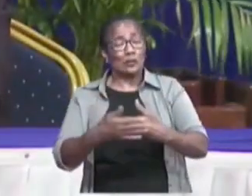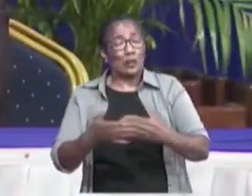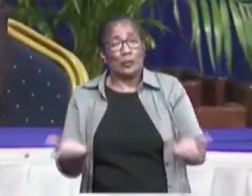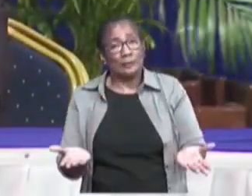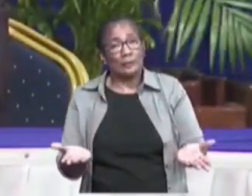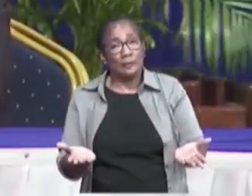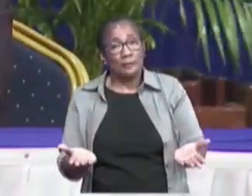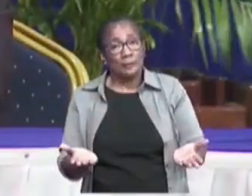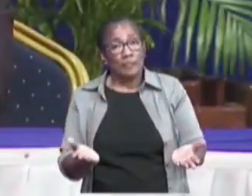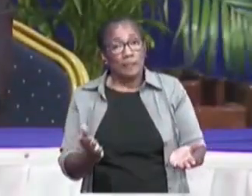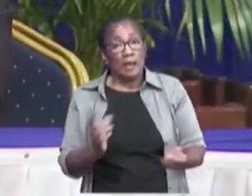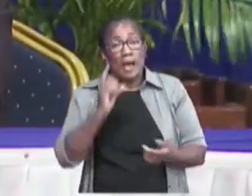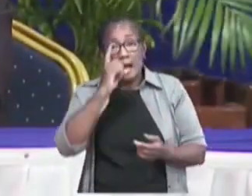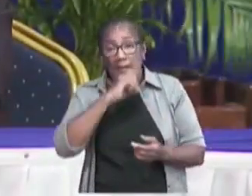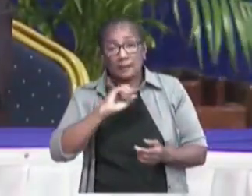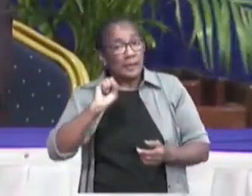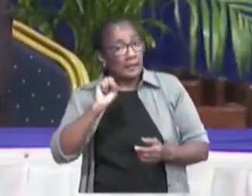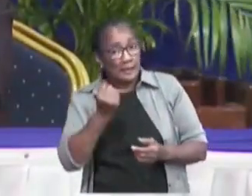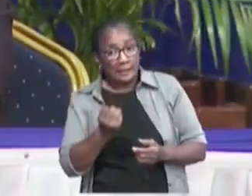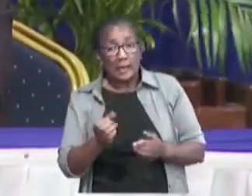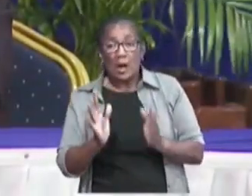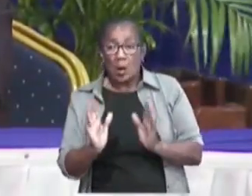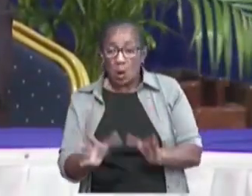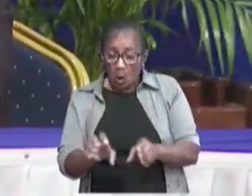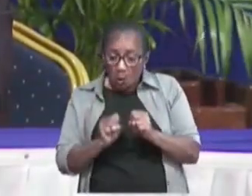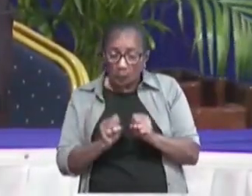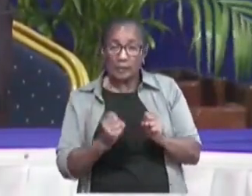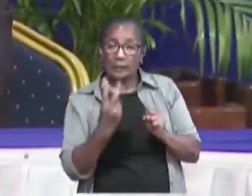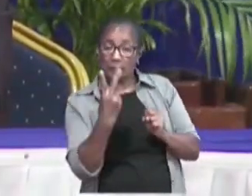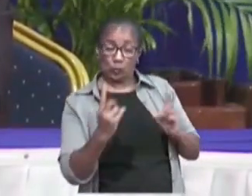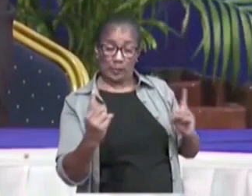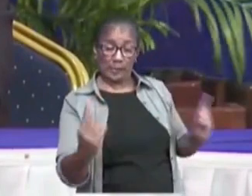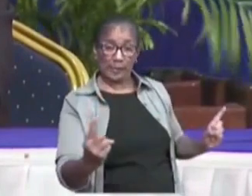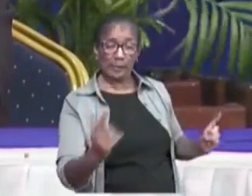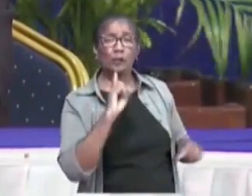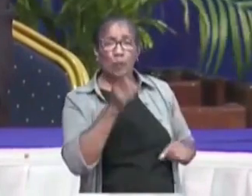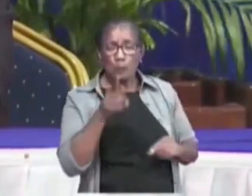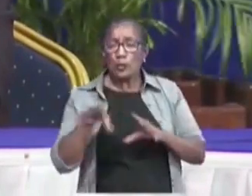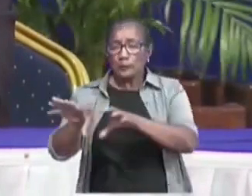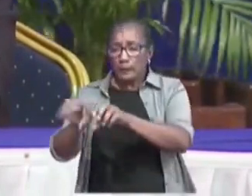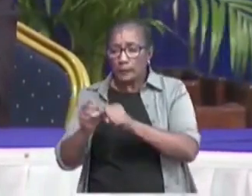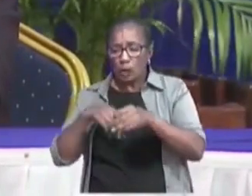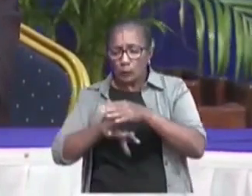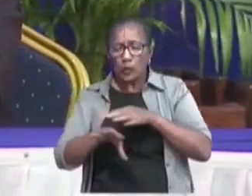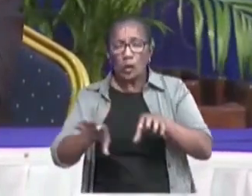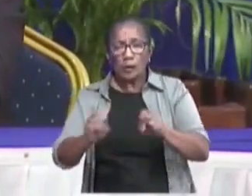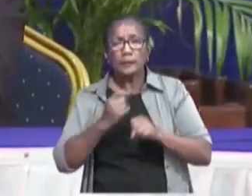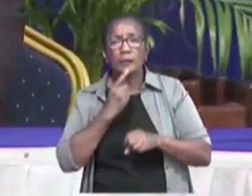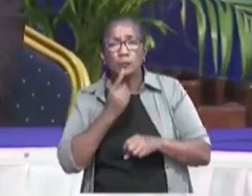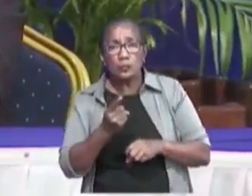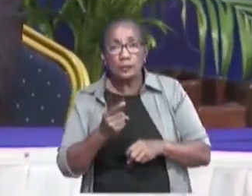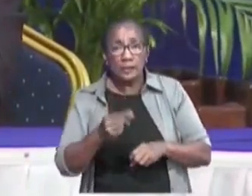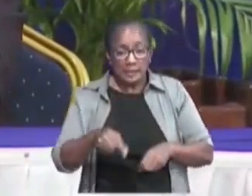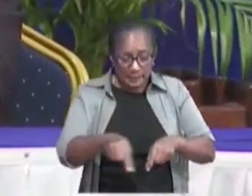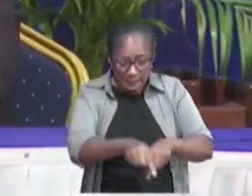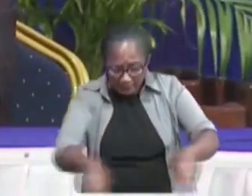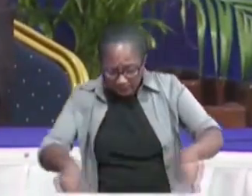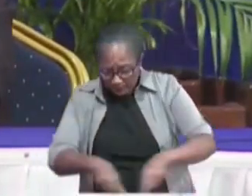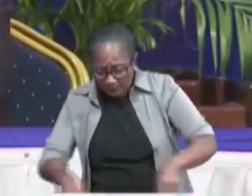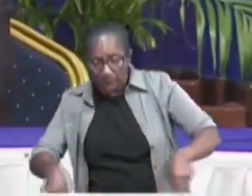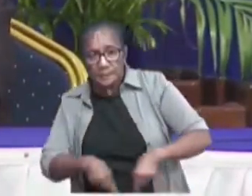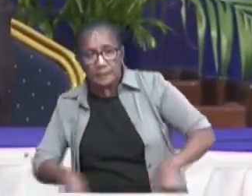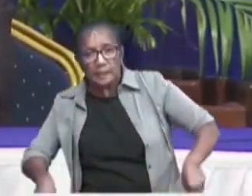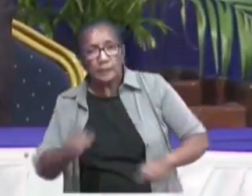het managementteam. Dit zei hij naar aanleiding van de overwegingen om de COVID-19 maatregelen eventueel te